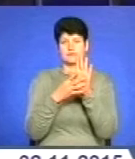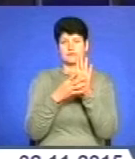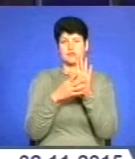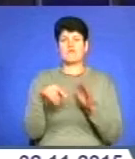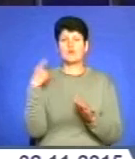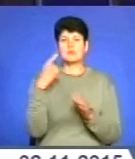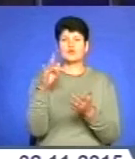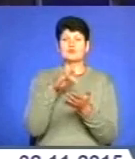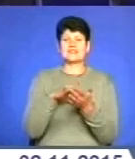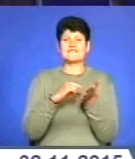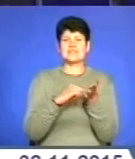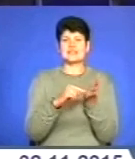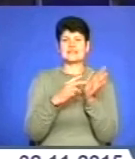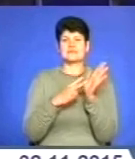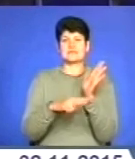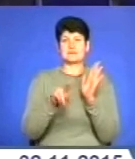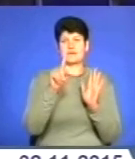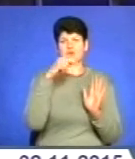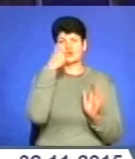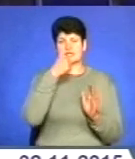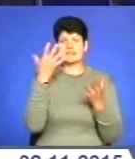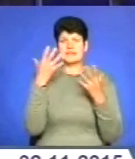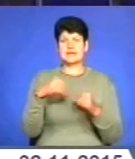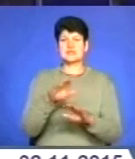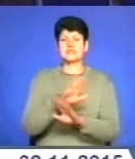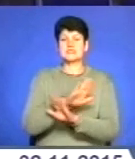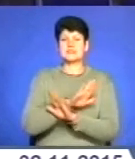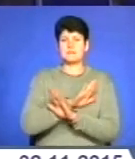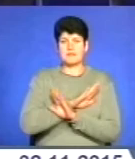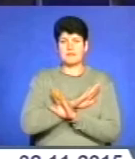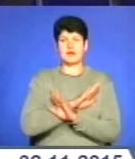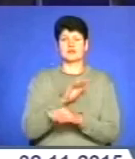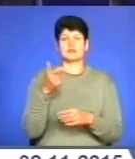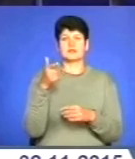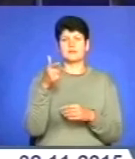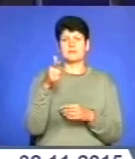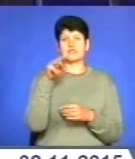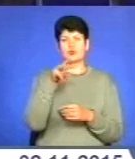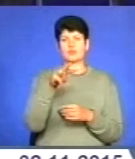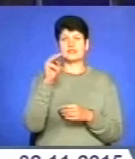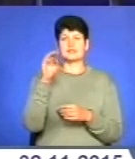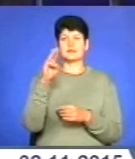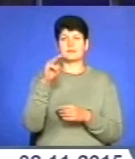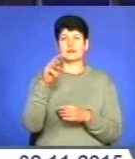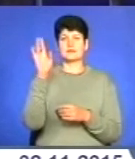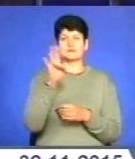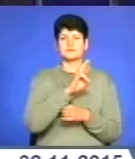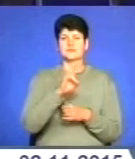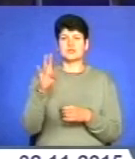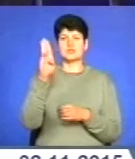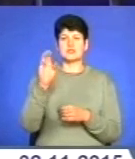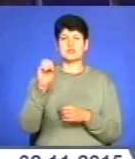Обласному центрі відзначили 71-ю річницю з дня смерті предстоятеля Української греко-католицької церкви митрополита Андрея Шептицького.